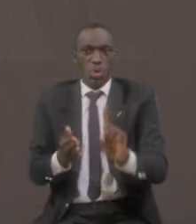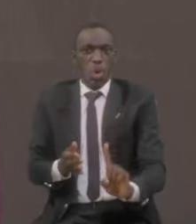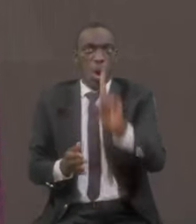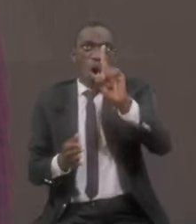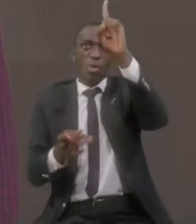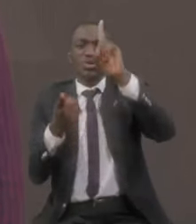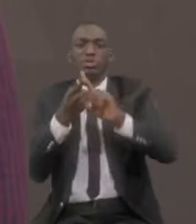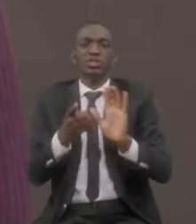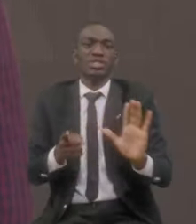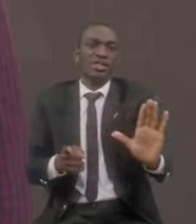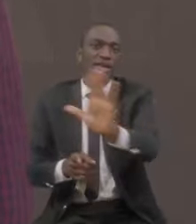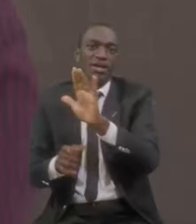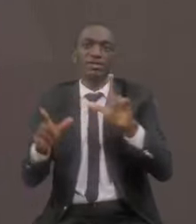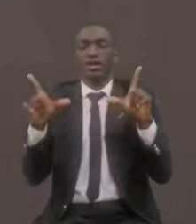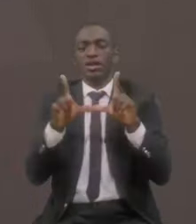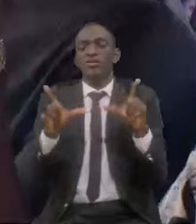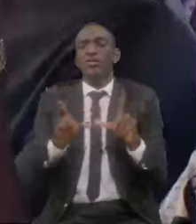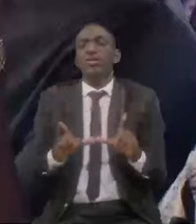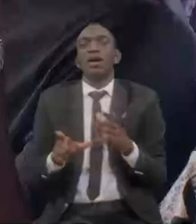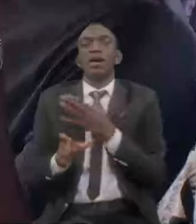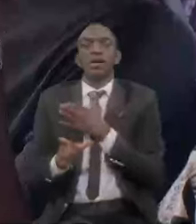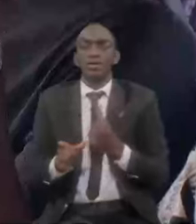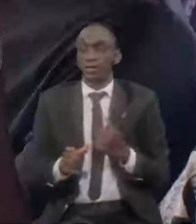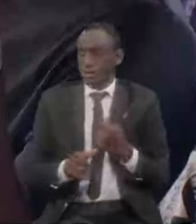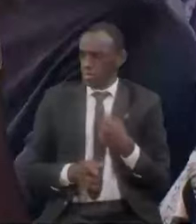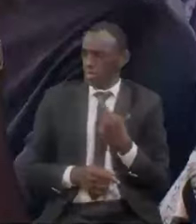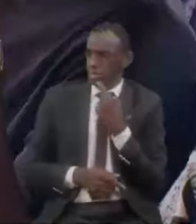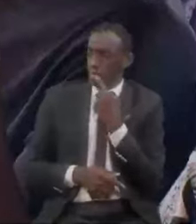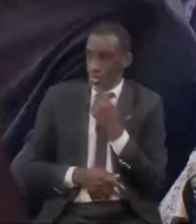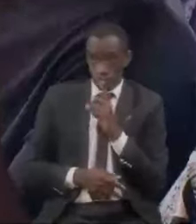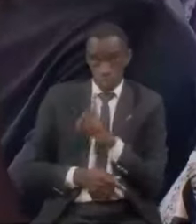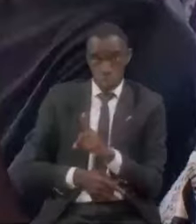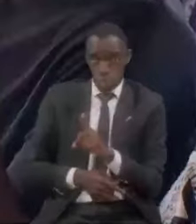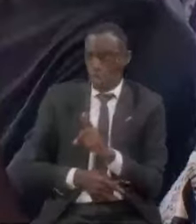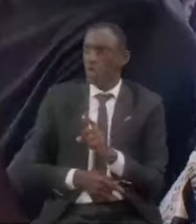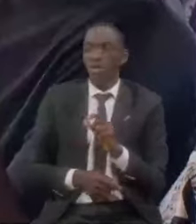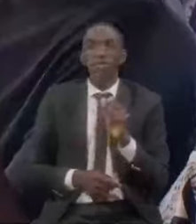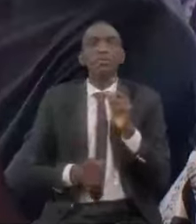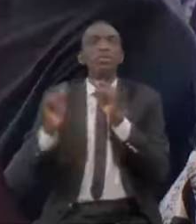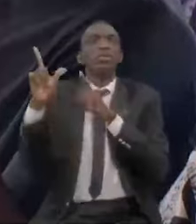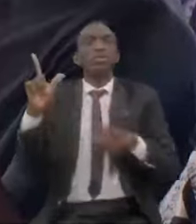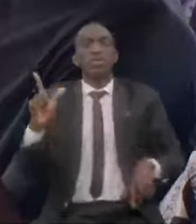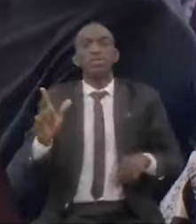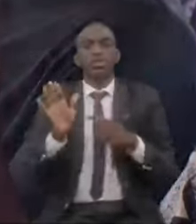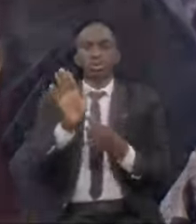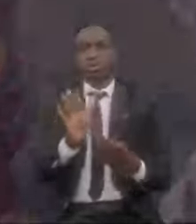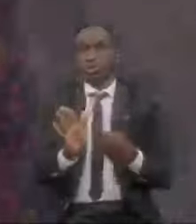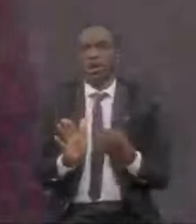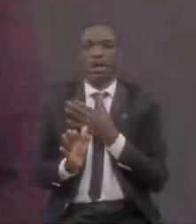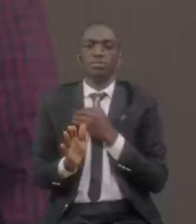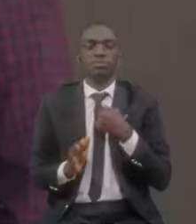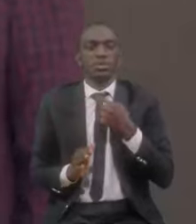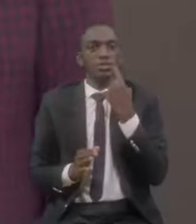au-delà de leur niveau. Alors je me suis dit, c'est vrai ça? Et le Seigneur m'a montré. Et maintenant je dis, je